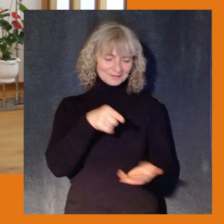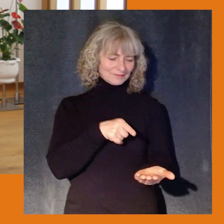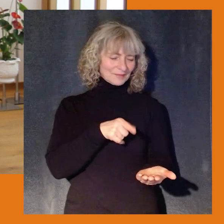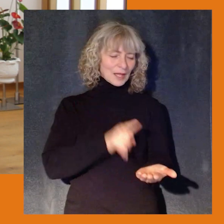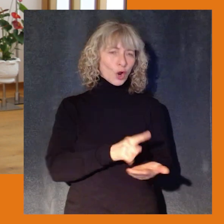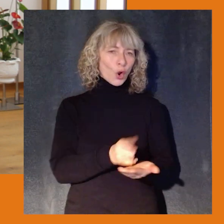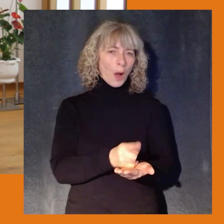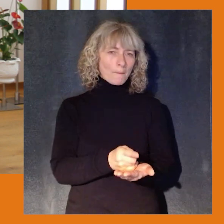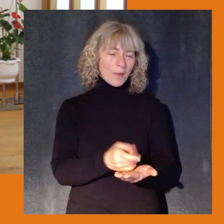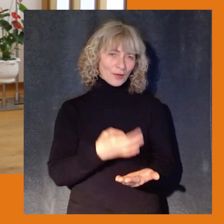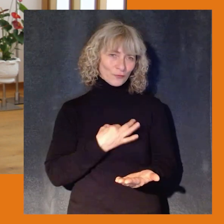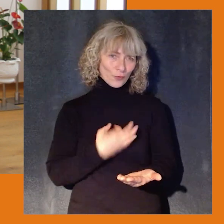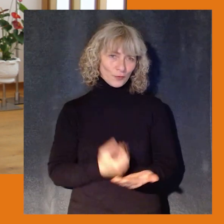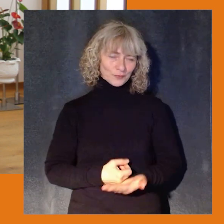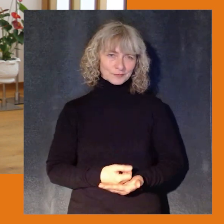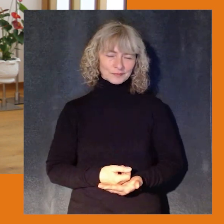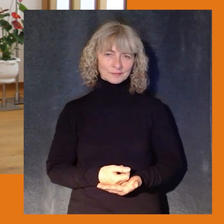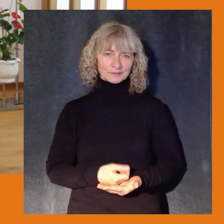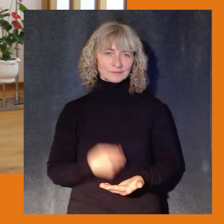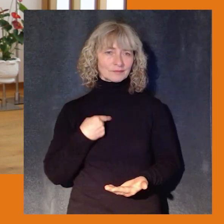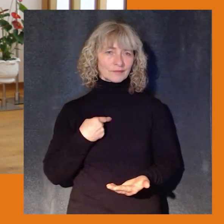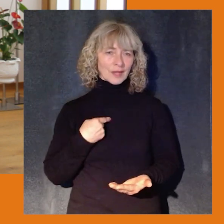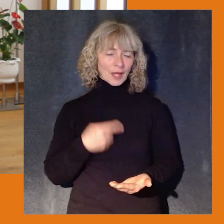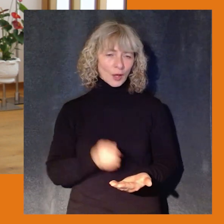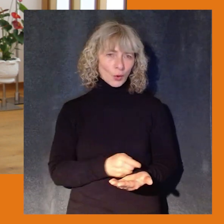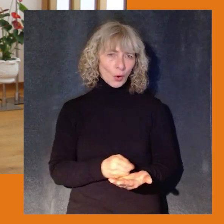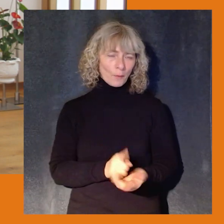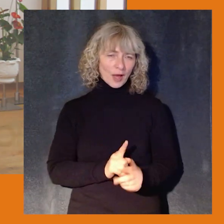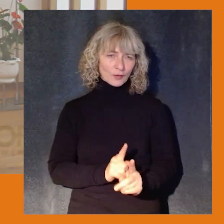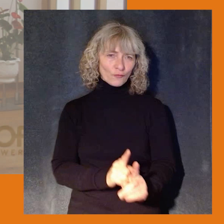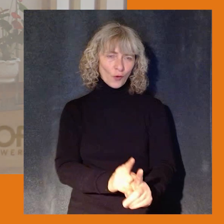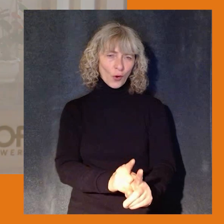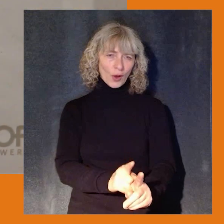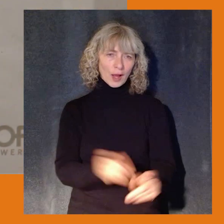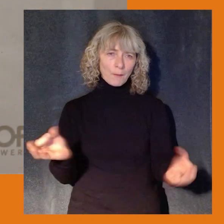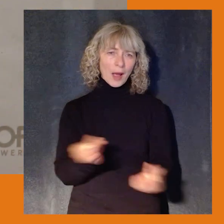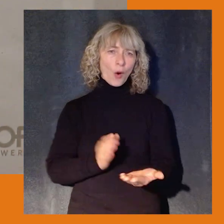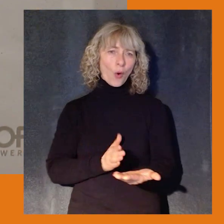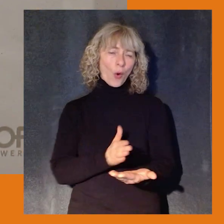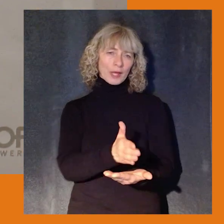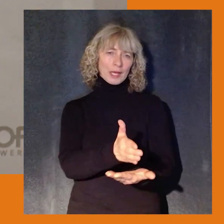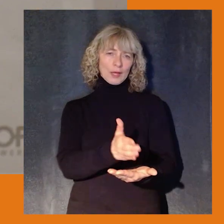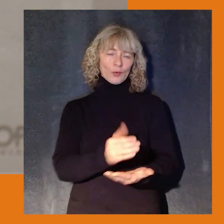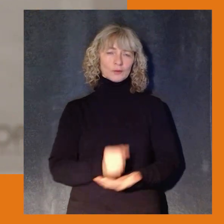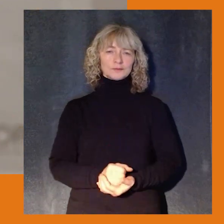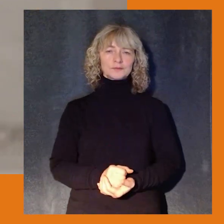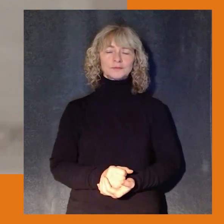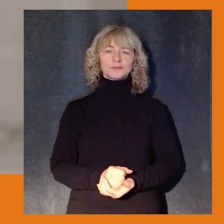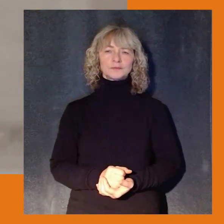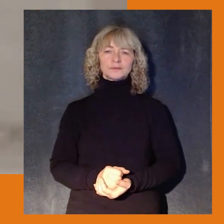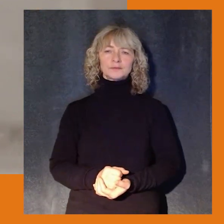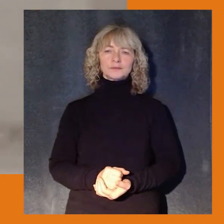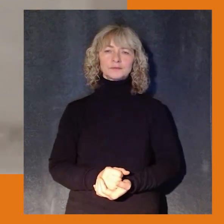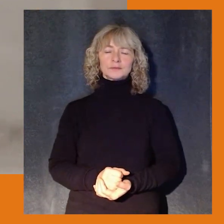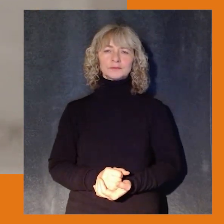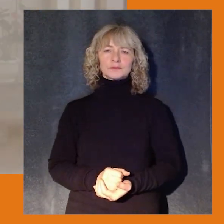Das ist der Kompass. An den halte ich mich beständig, um nicht die Orientierung zu verlieren.